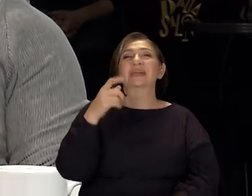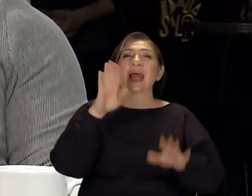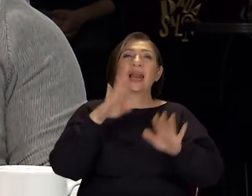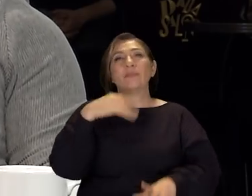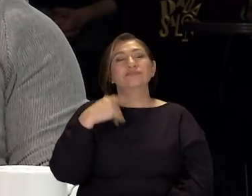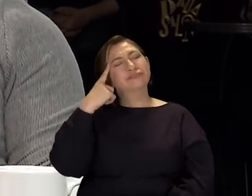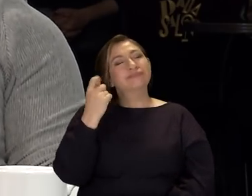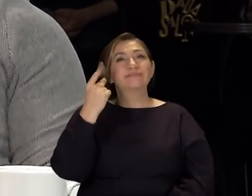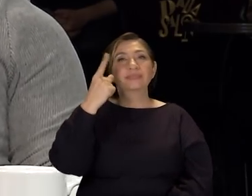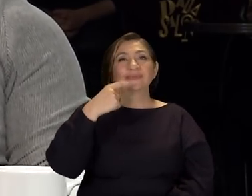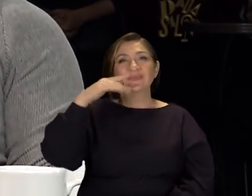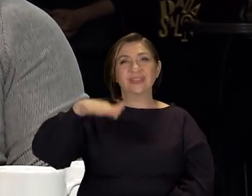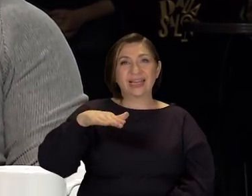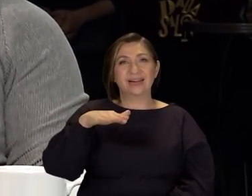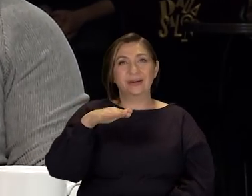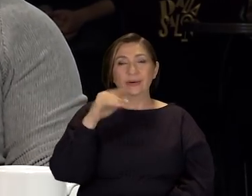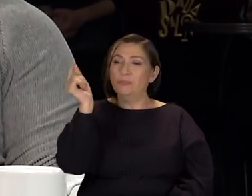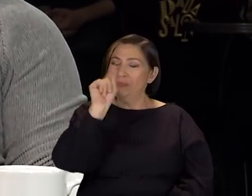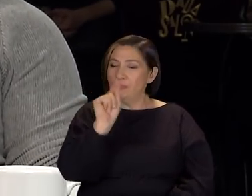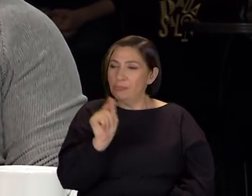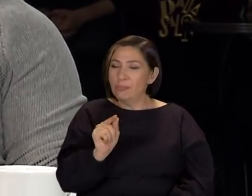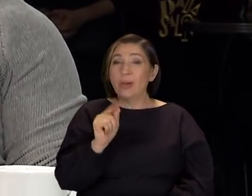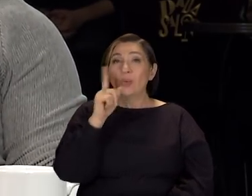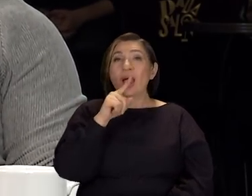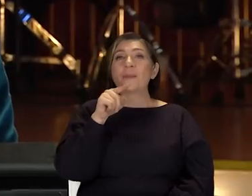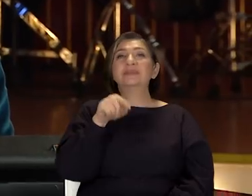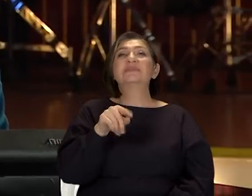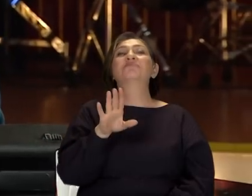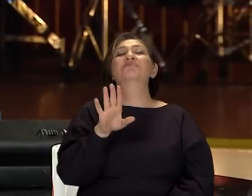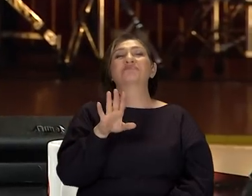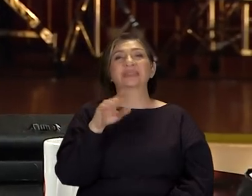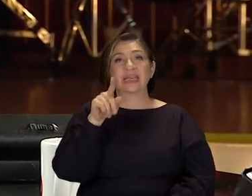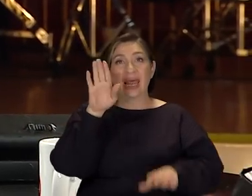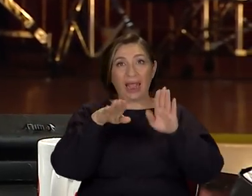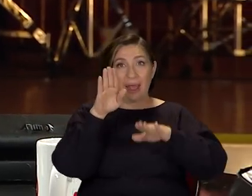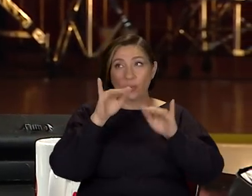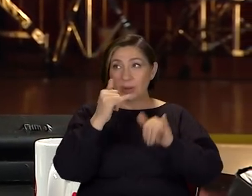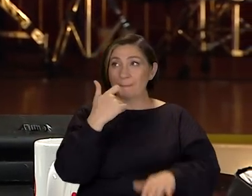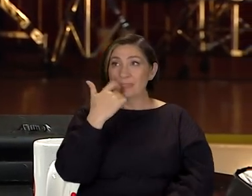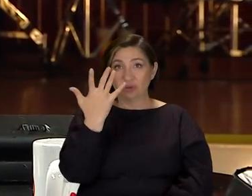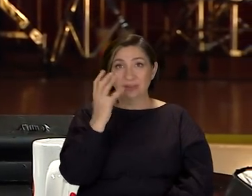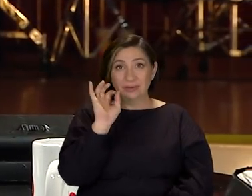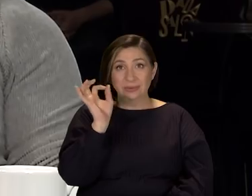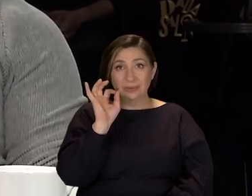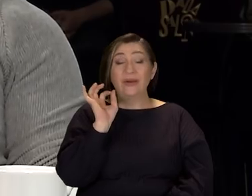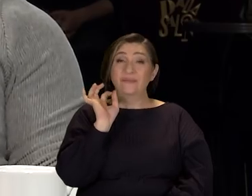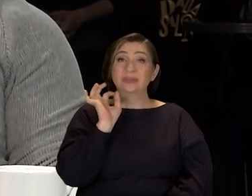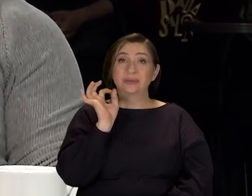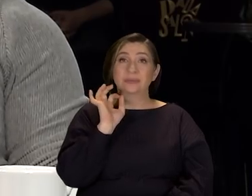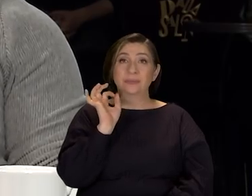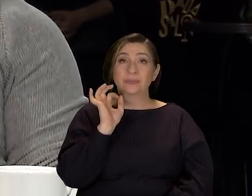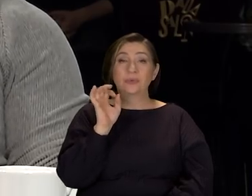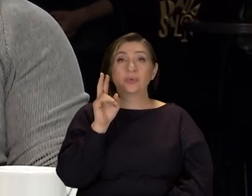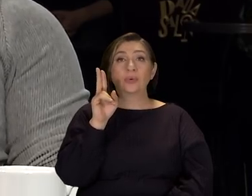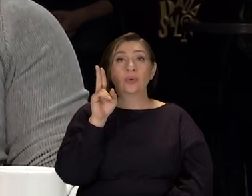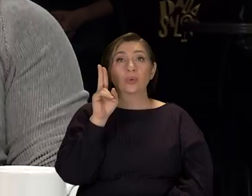desen yaratabiliyordum küçükken. Hani yazıp çiziyordum öyle o yüzden. Ama zaten reklamda oynadın değil mi 5 yaşında? Küçükken de oynadım tabii. Evet.